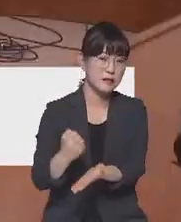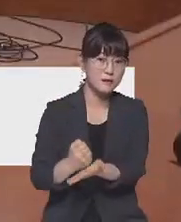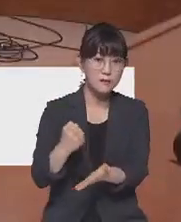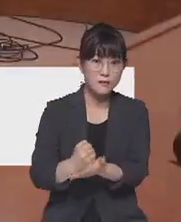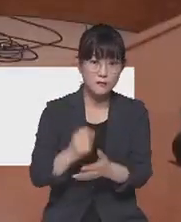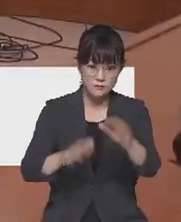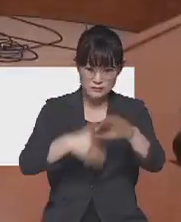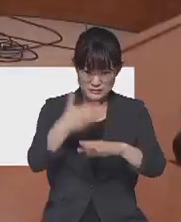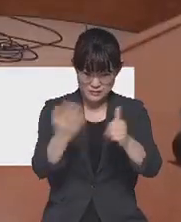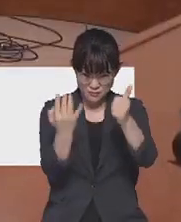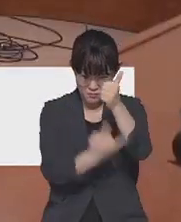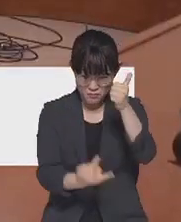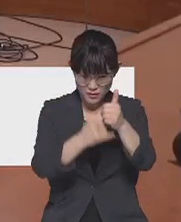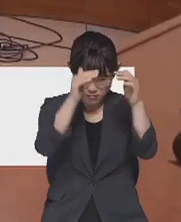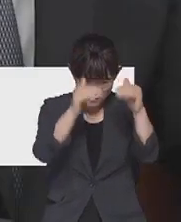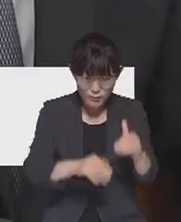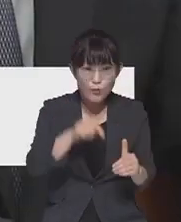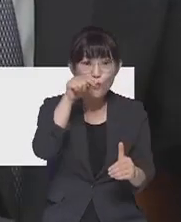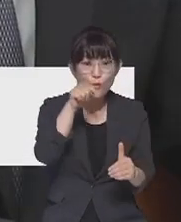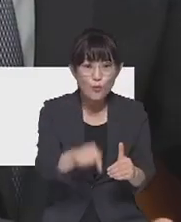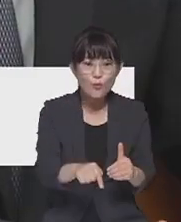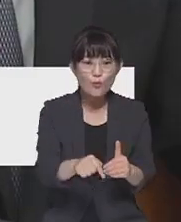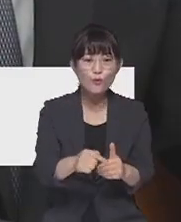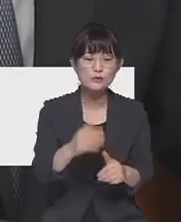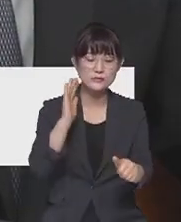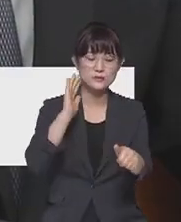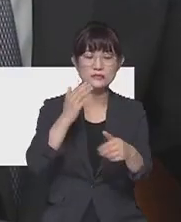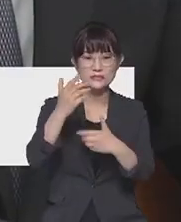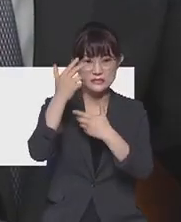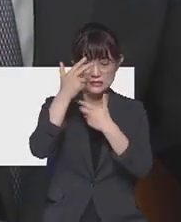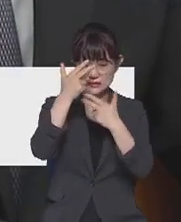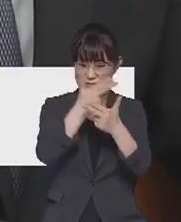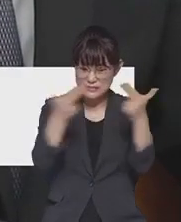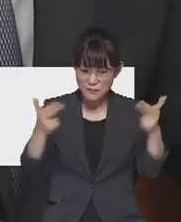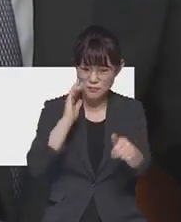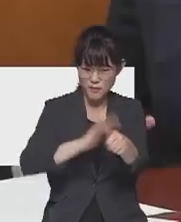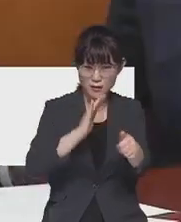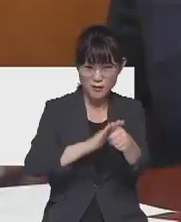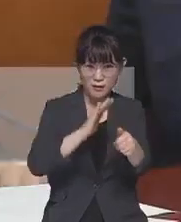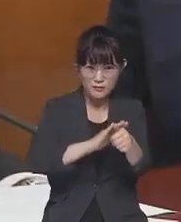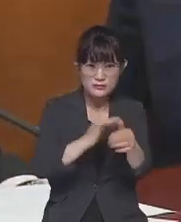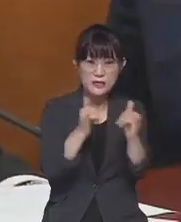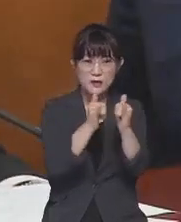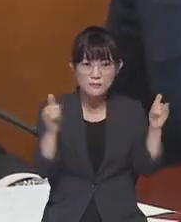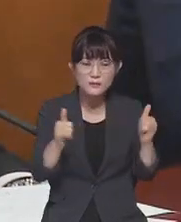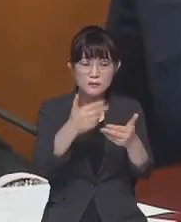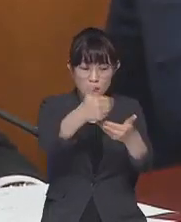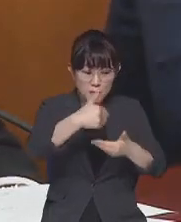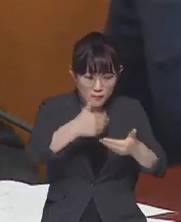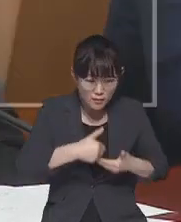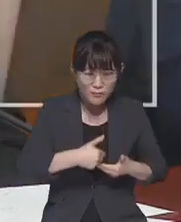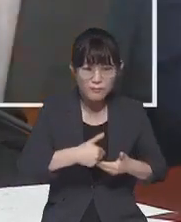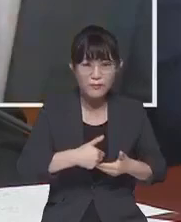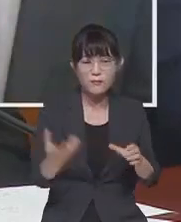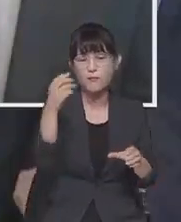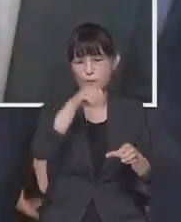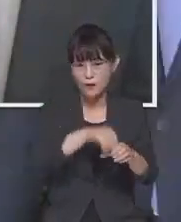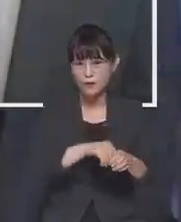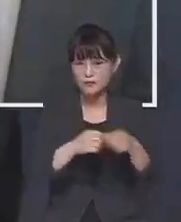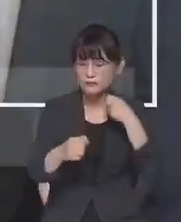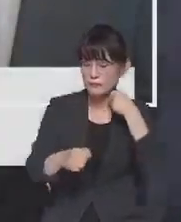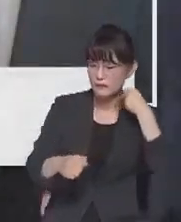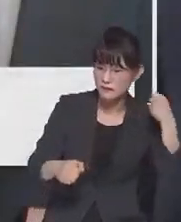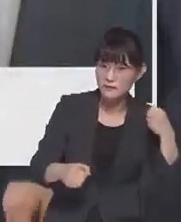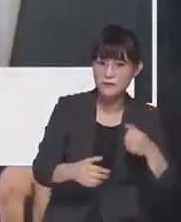혁신안이 이재명 대표 강성 지지층의 요구만 반영해 지나치게 한쪽으로 치우쳤단 겁니다. 친